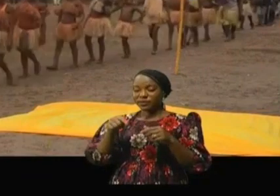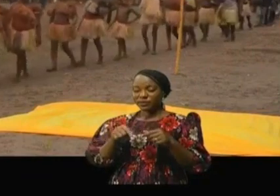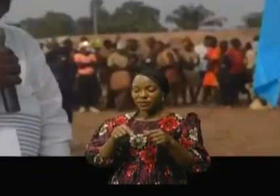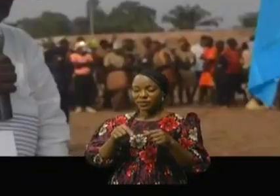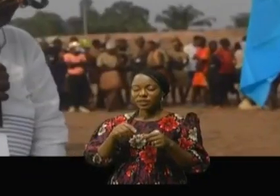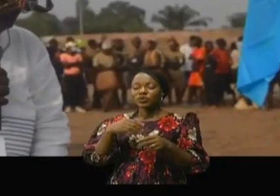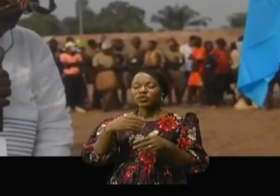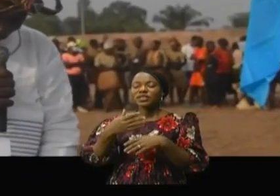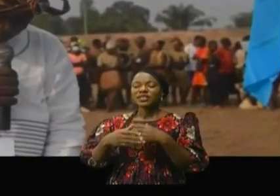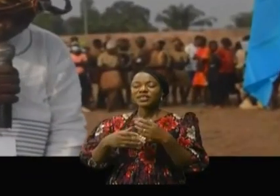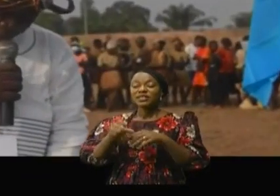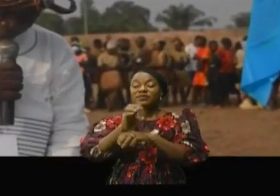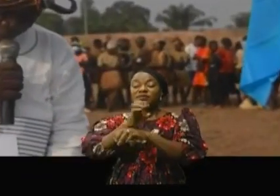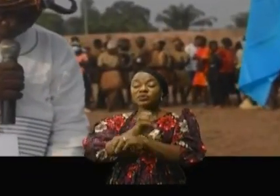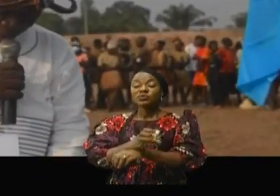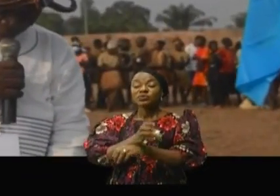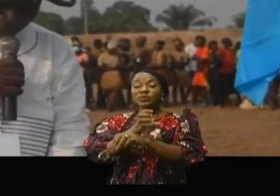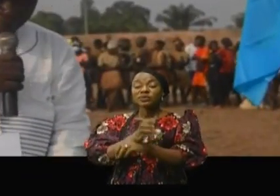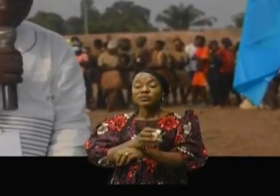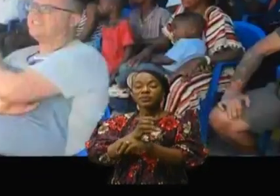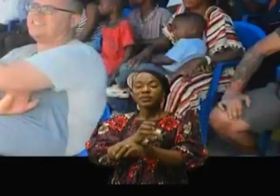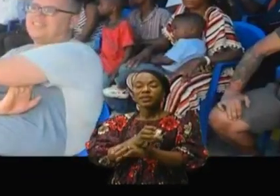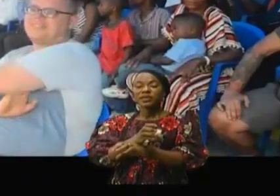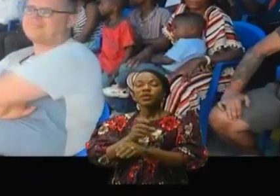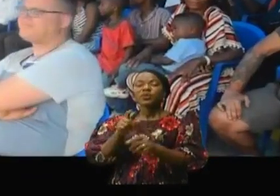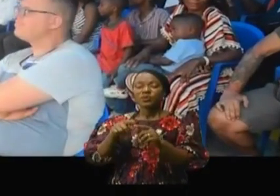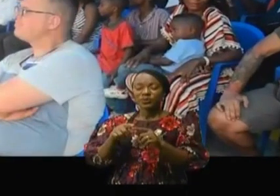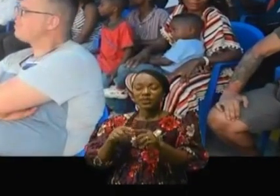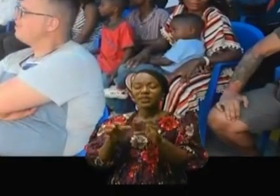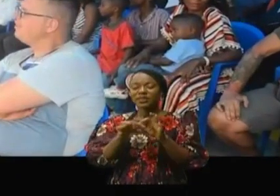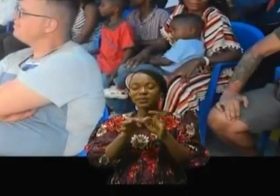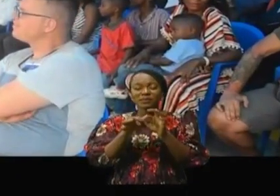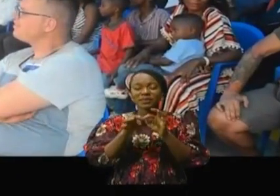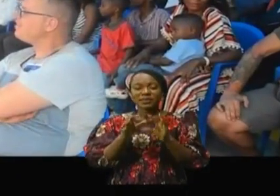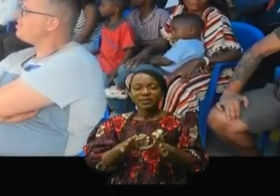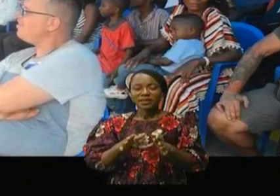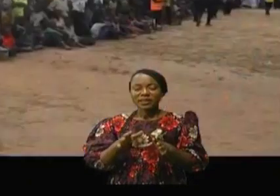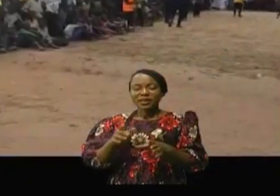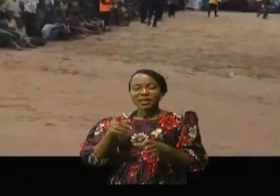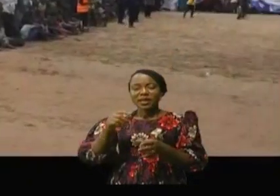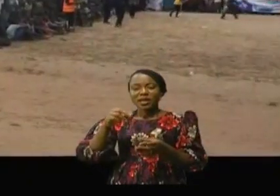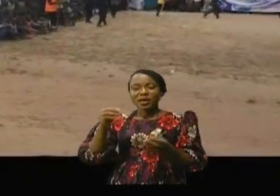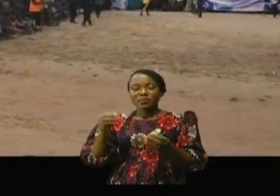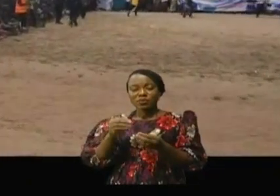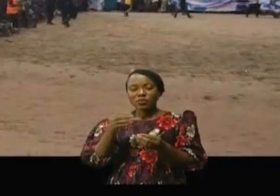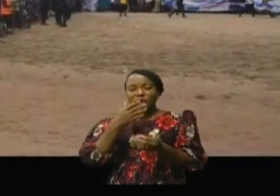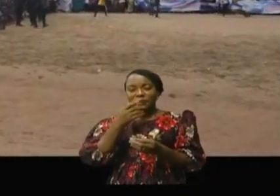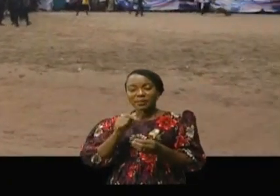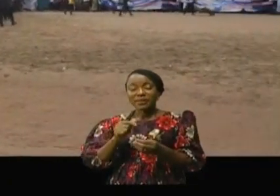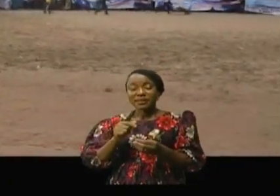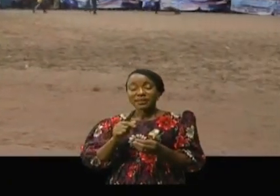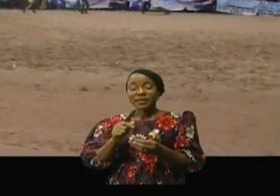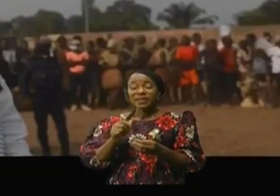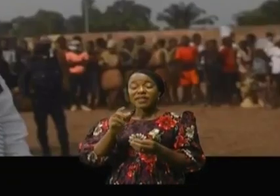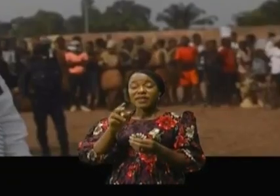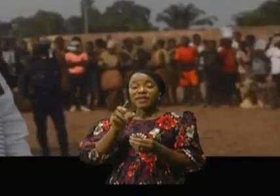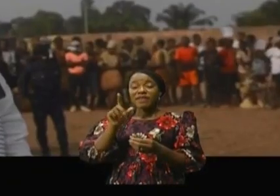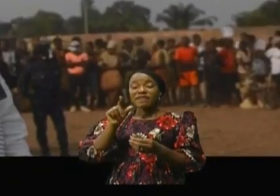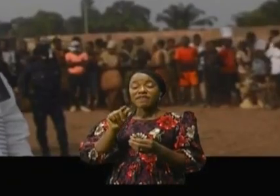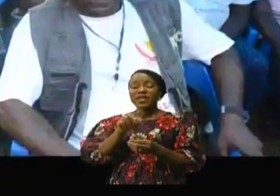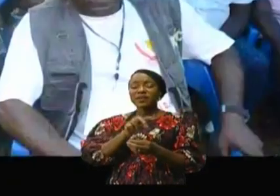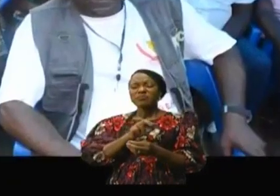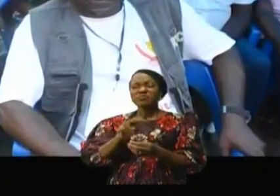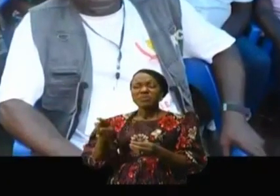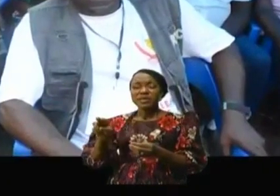avons enregistré 30 partenaires expatriés de plus ou moins 2000 spectateurs enregistrés par